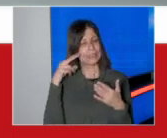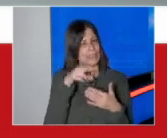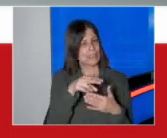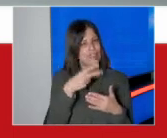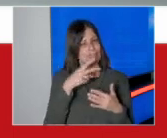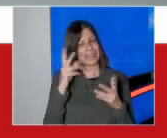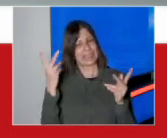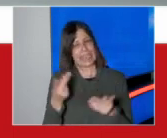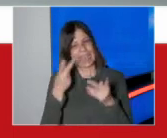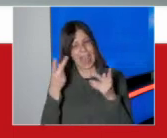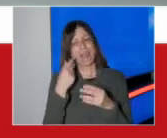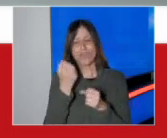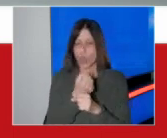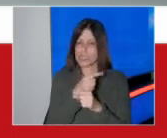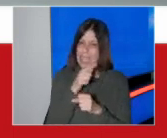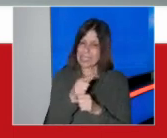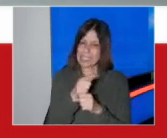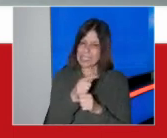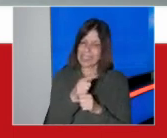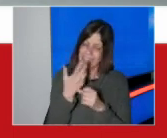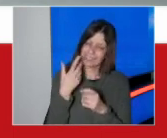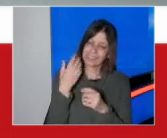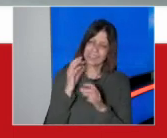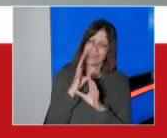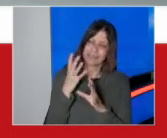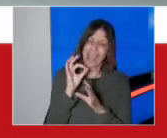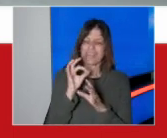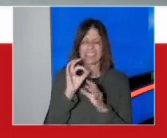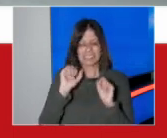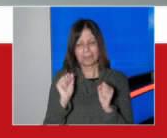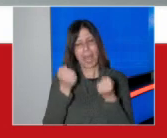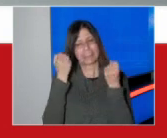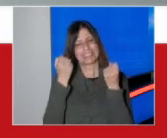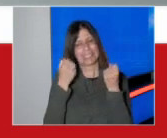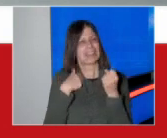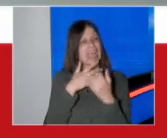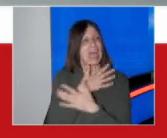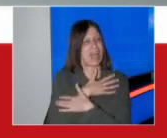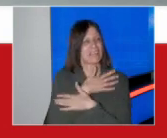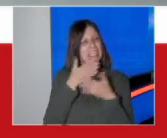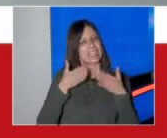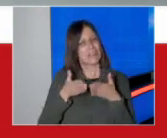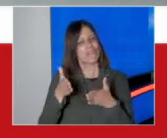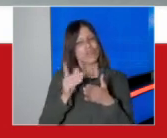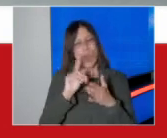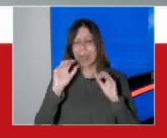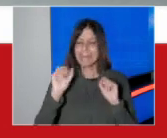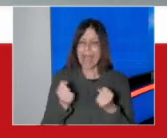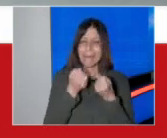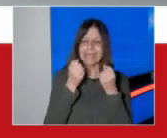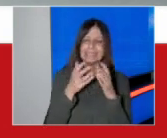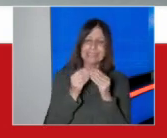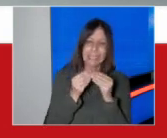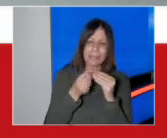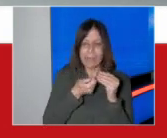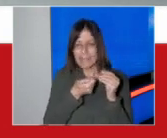כזאת כלילה, והיא עושה את זה בקלאס, באפס מאמץ, אם תקרא. אני דווקא אהבתי את הכיוון הזה, לא המתאמץ הזה עם הפנס